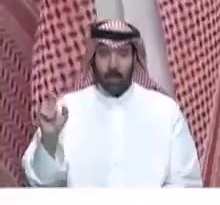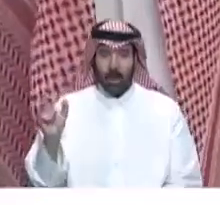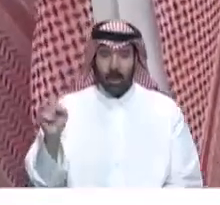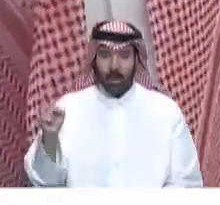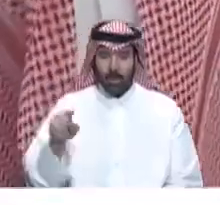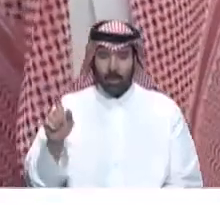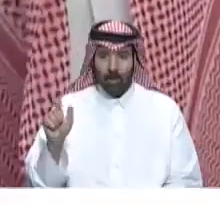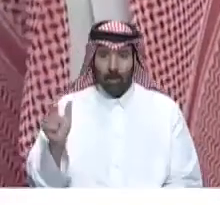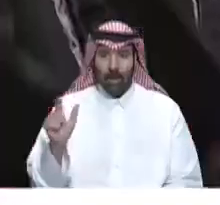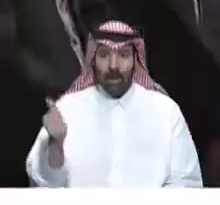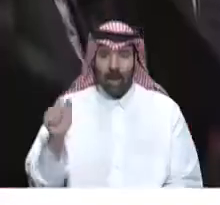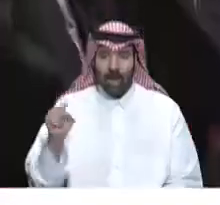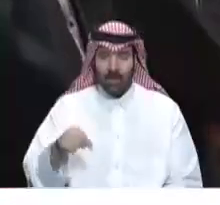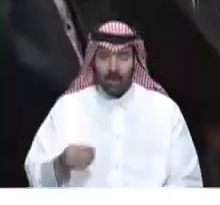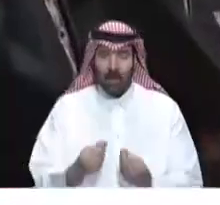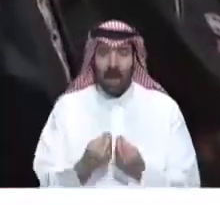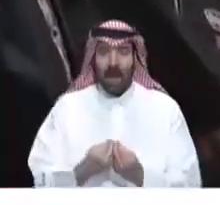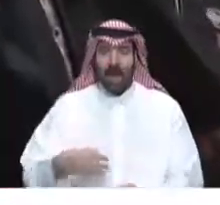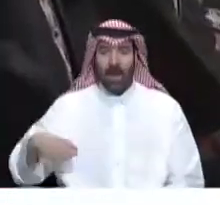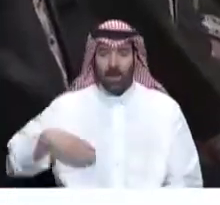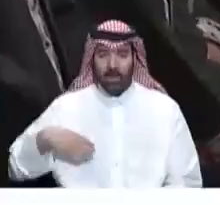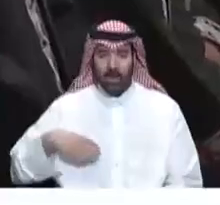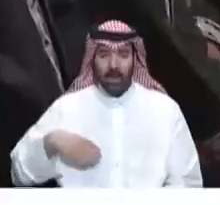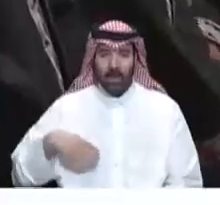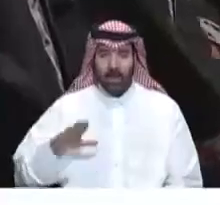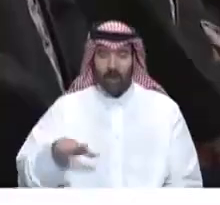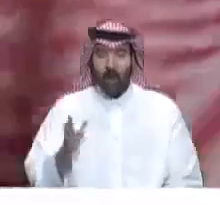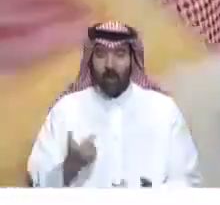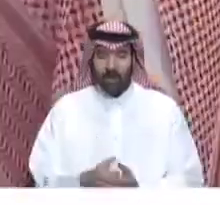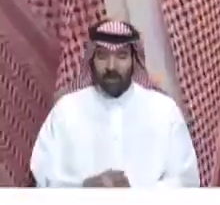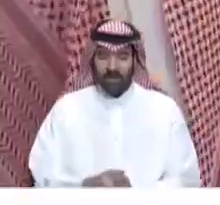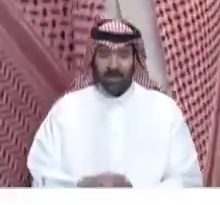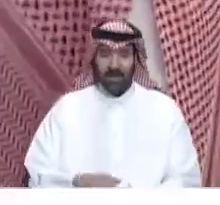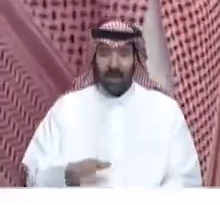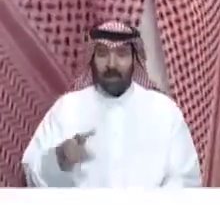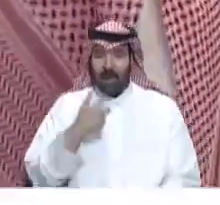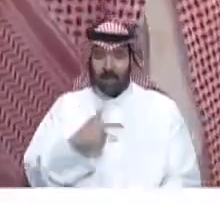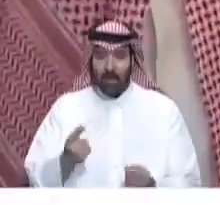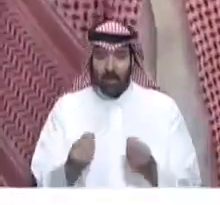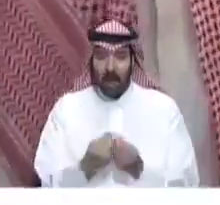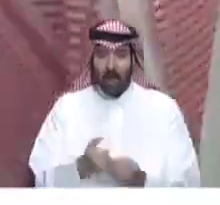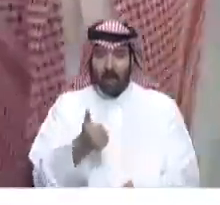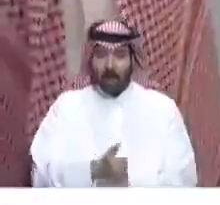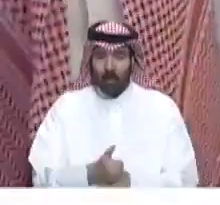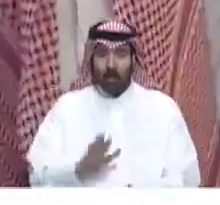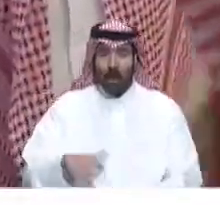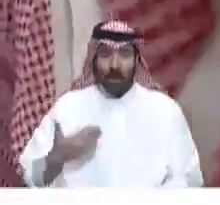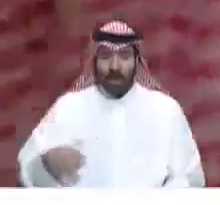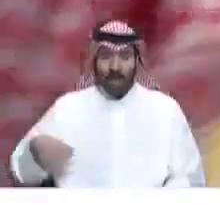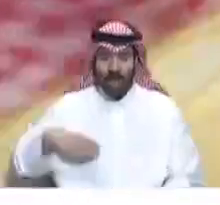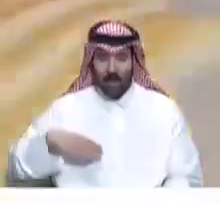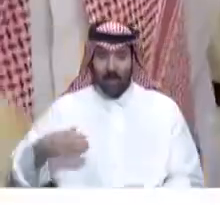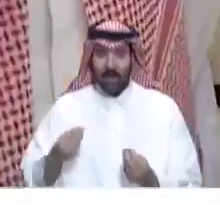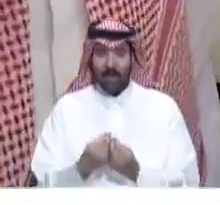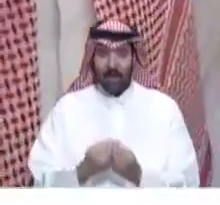منصور بن ناصر بن عبد العزيز، وصاحب السمو الملكي الأمير عبد العزيز بن أحمد بن عبد العزيز، وصاحب السمو